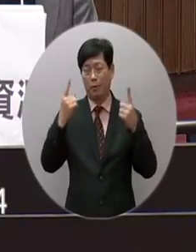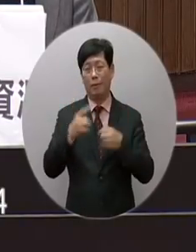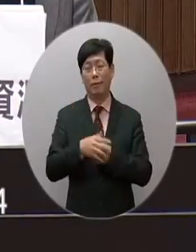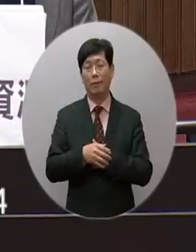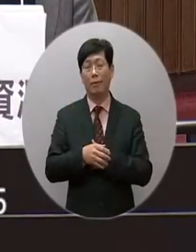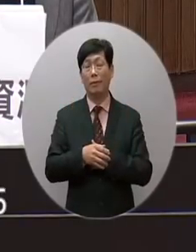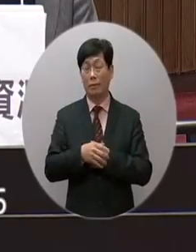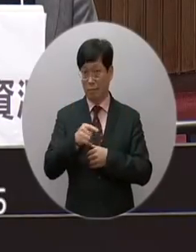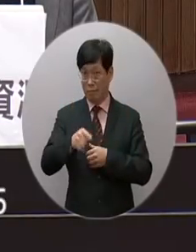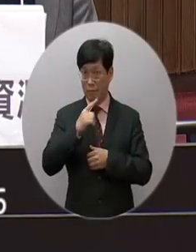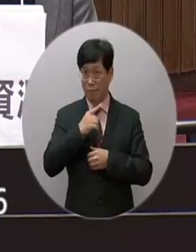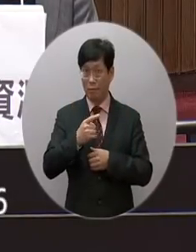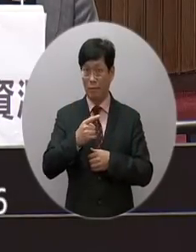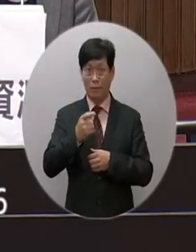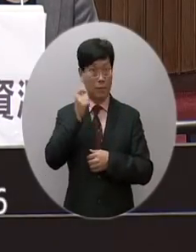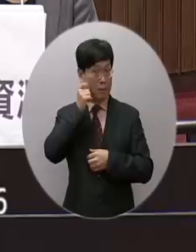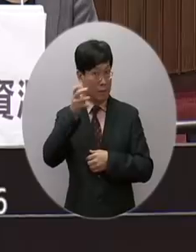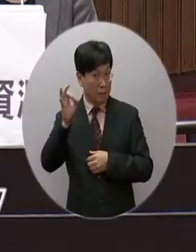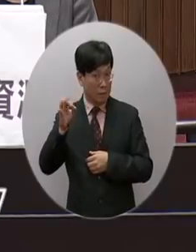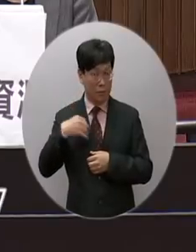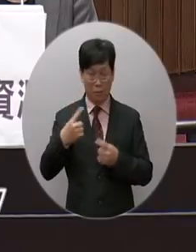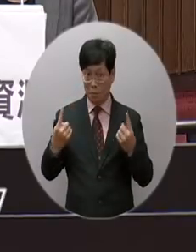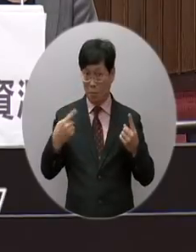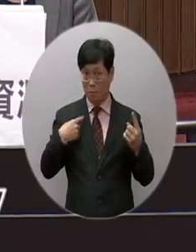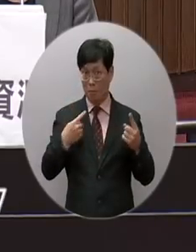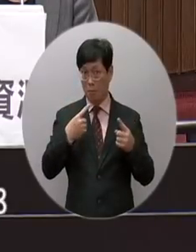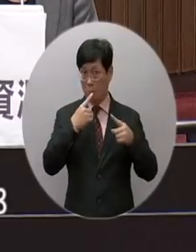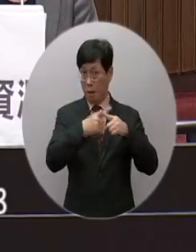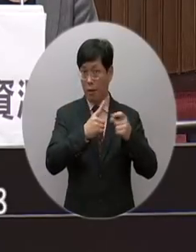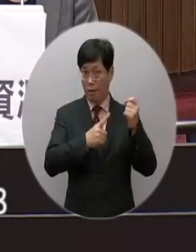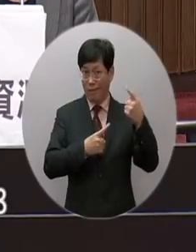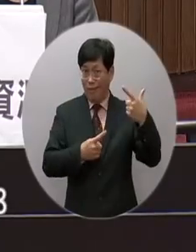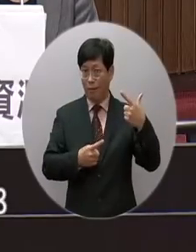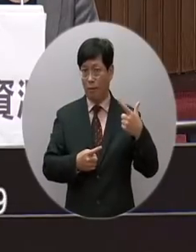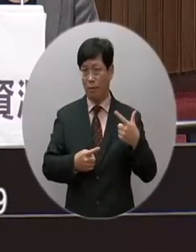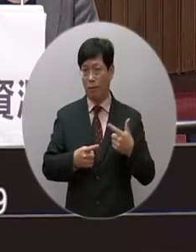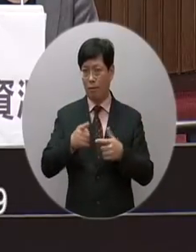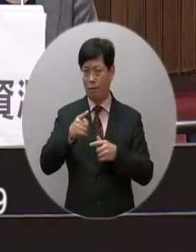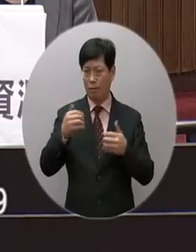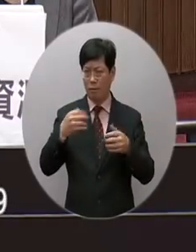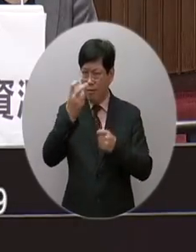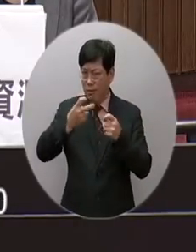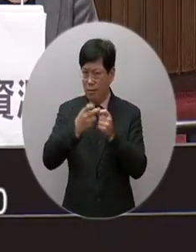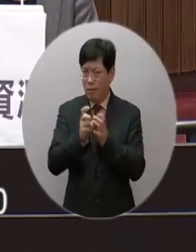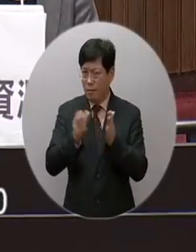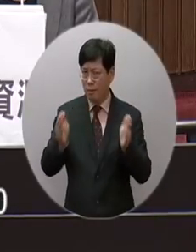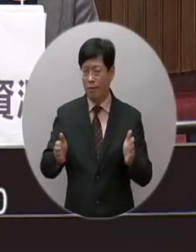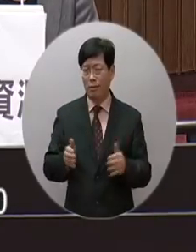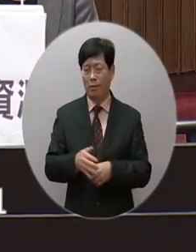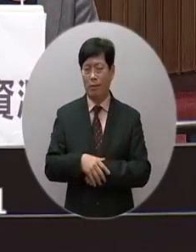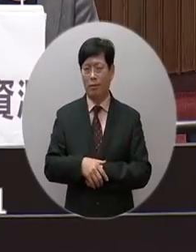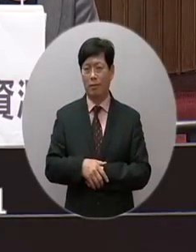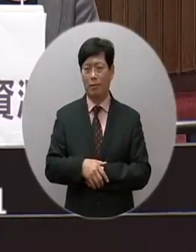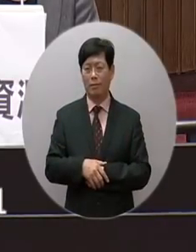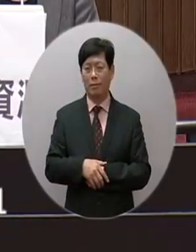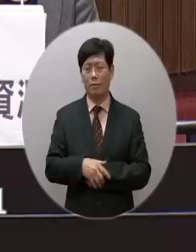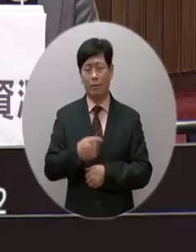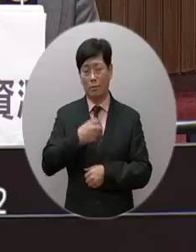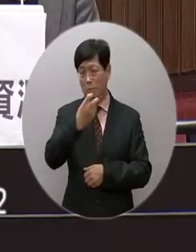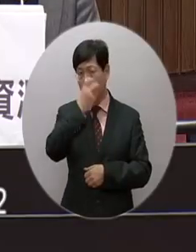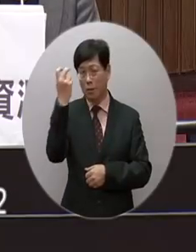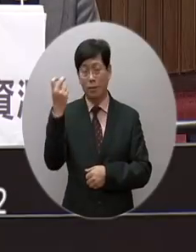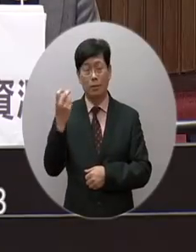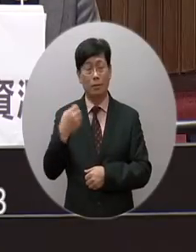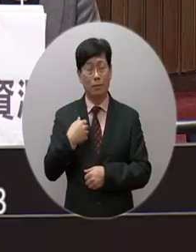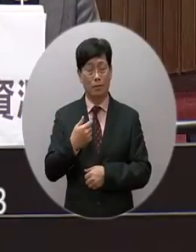的物价的涨幅是薪资涨幅的16倍。在这几年当中，差不多将近20年当中，那我们发现